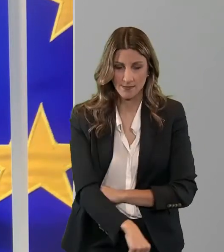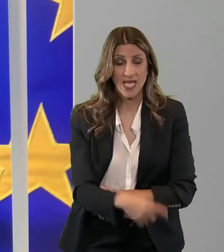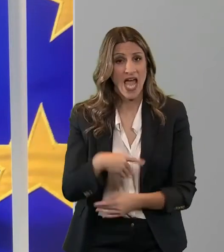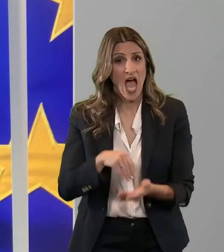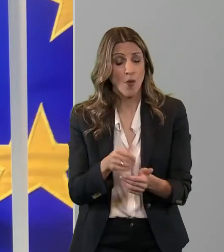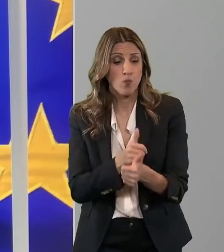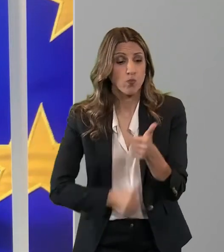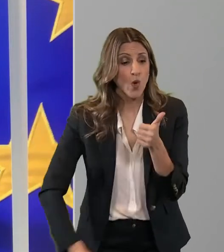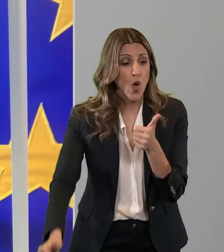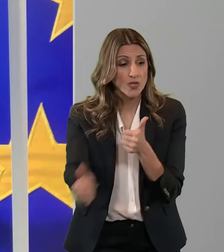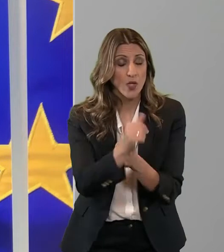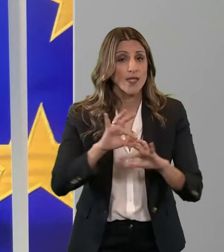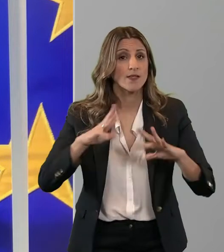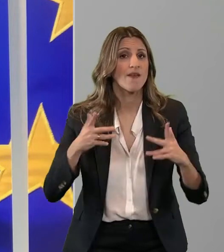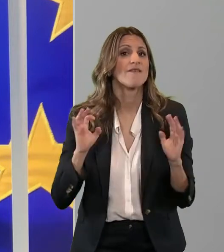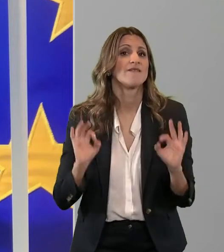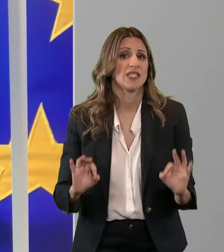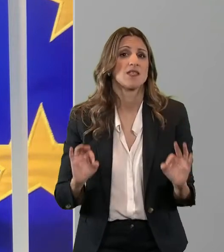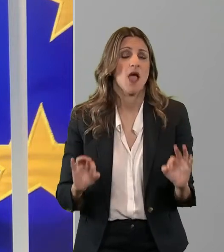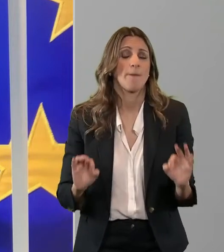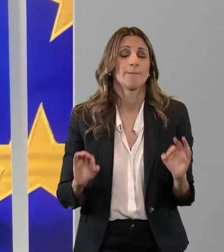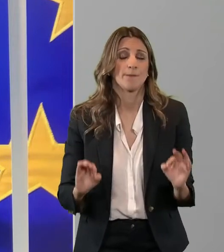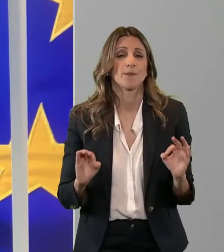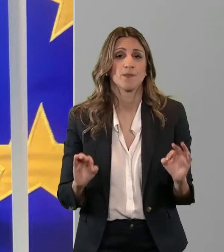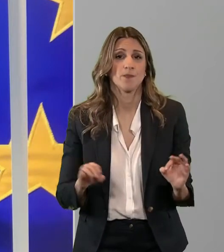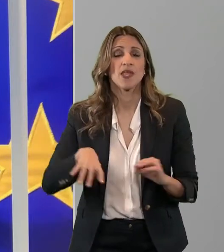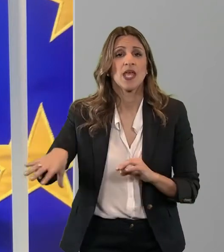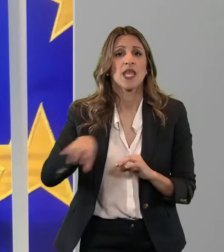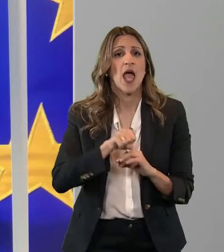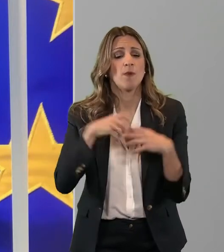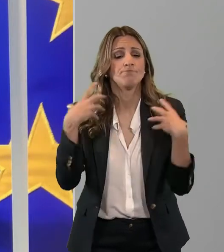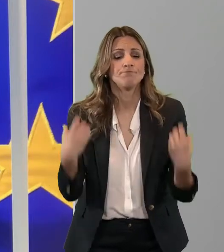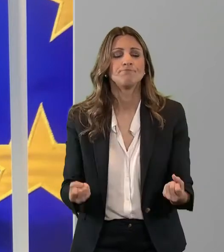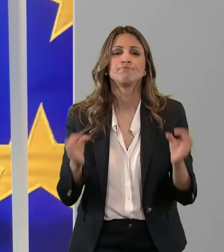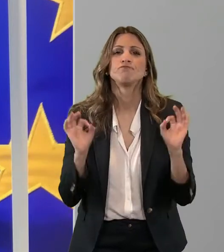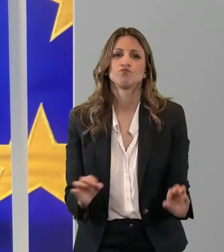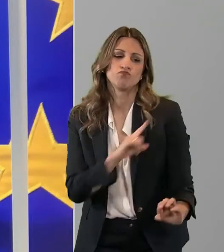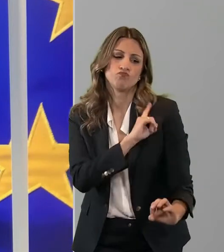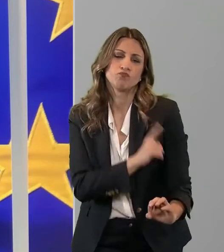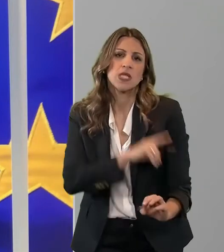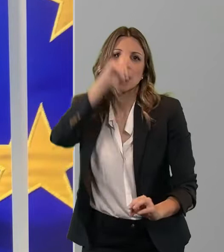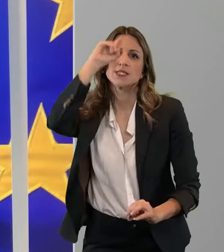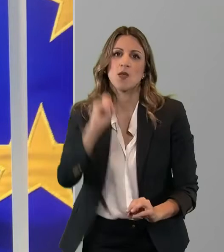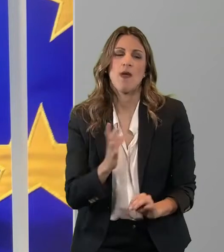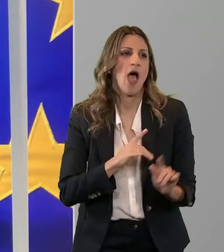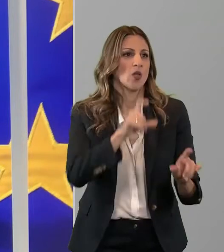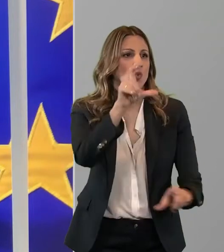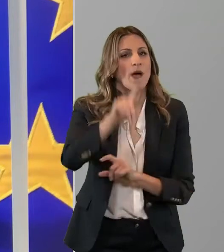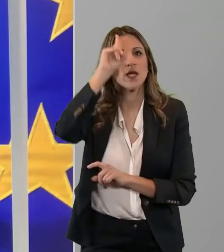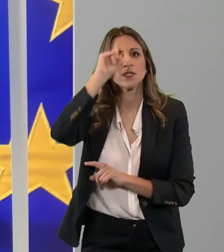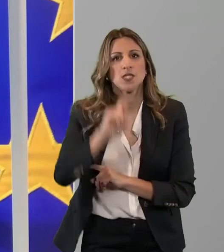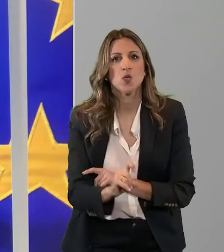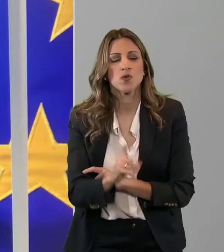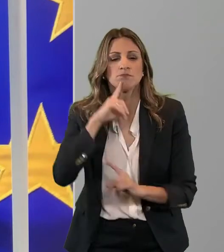ψηφιακού προγράμματος είναι φυσικά και η απόκτηση βασικών ψηφιακών δεξιοτήτων για τους πολίτες. Είναι μια